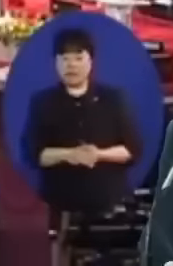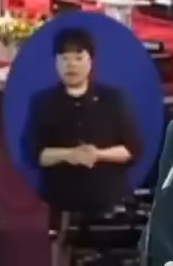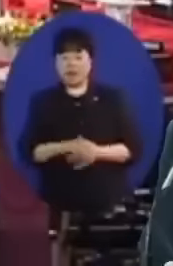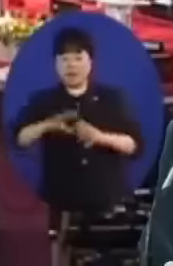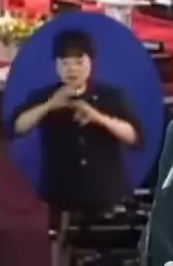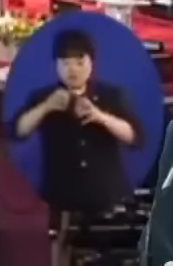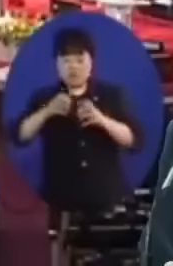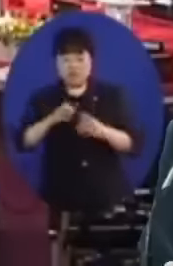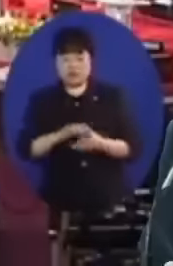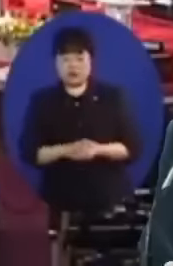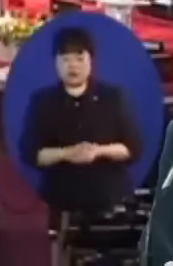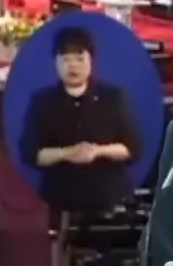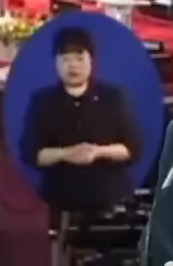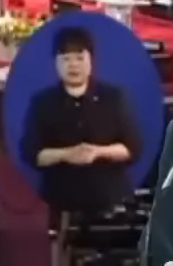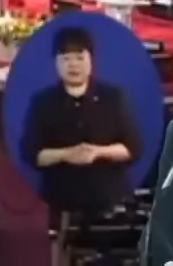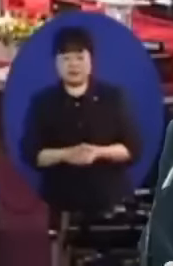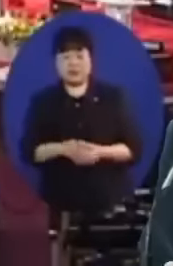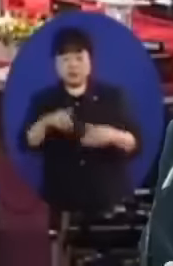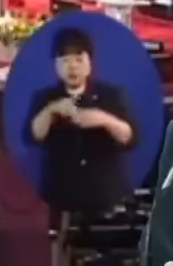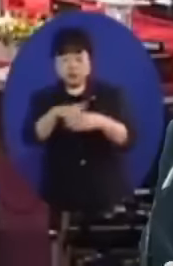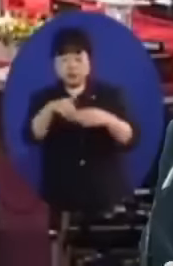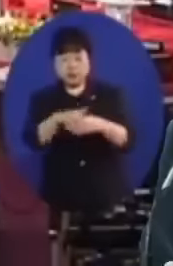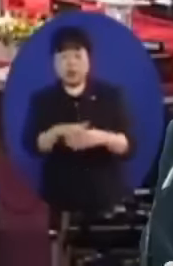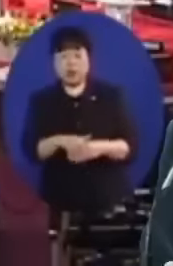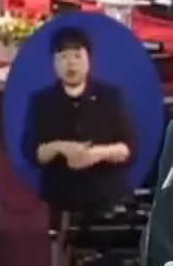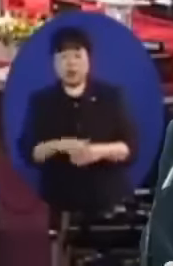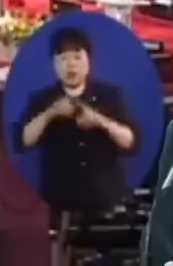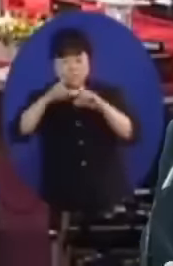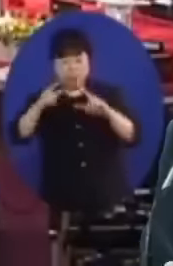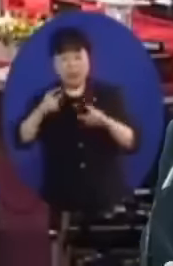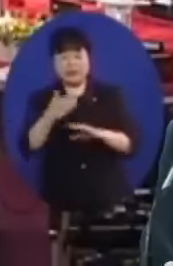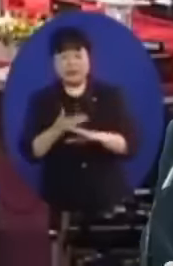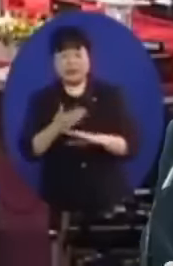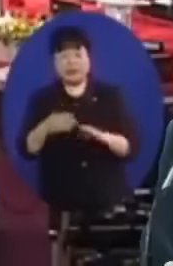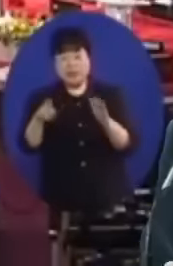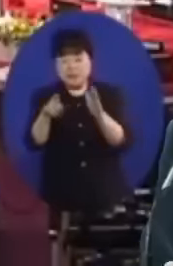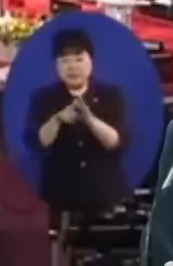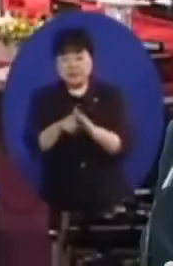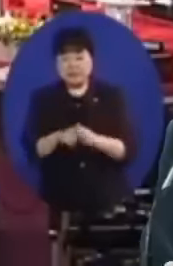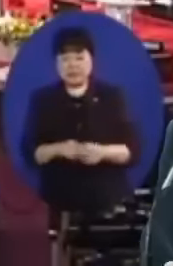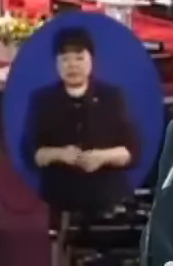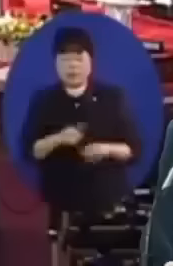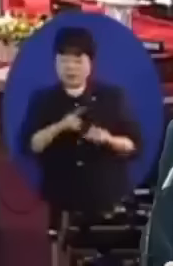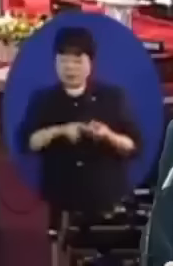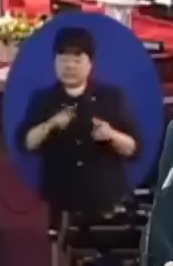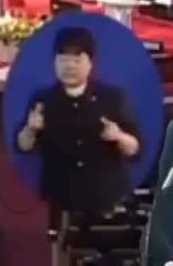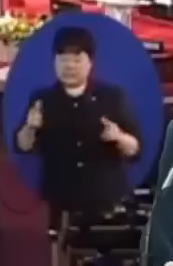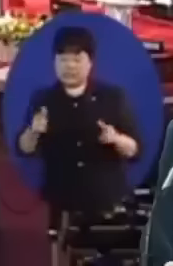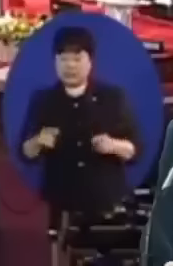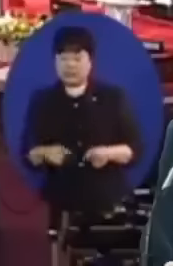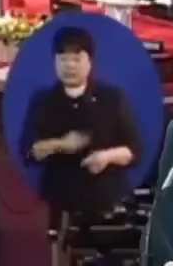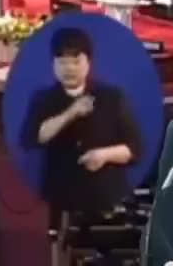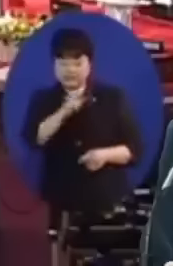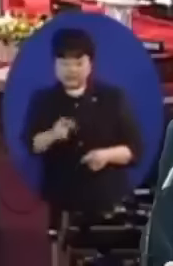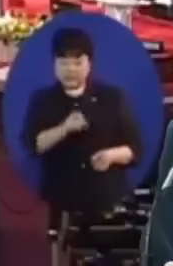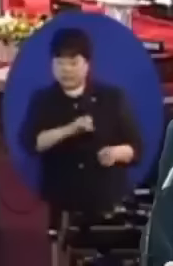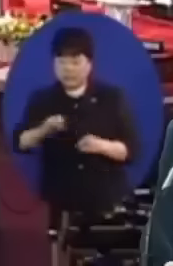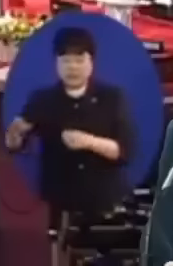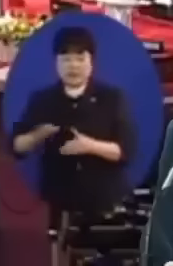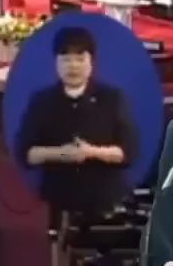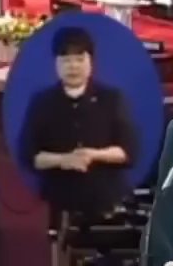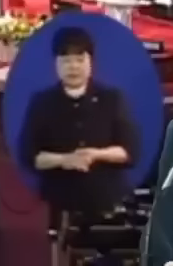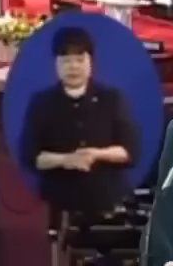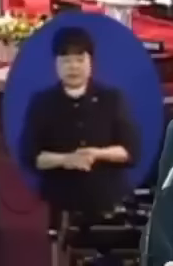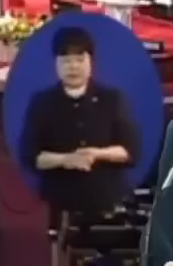국교를 채정하는 행위로 타 종교를 믿는 사람들과 불화를 조성한다고 없앨 것을 주장했습니다. 그래 이로